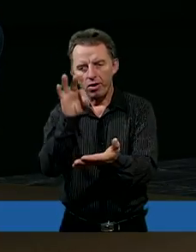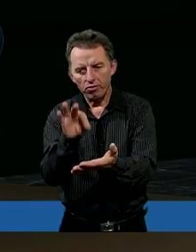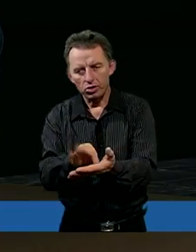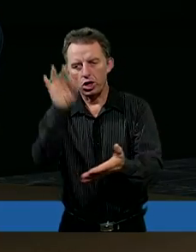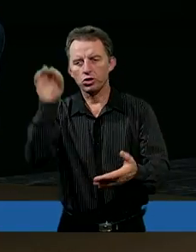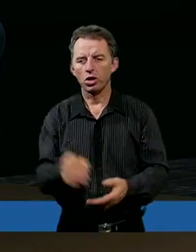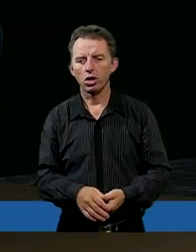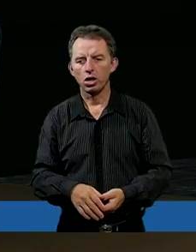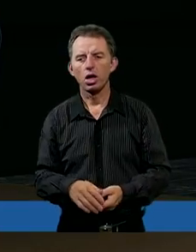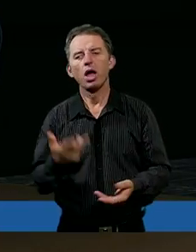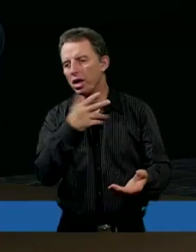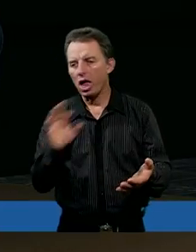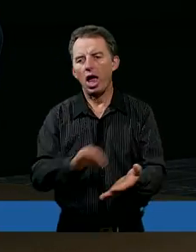najpewniejszą.